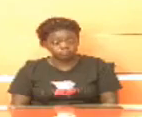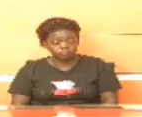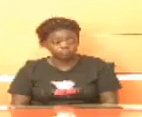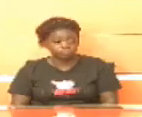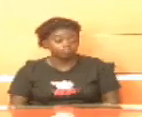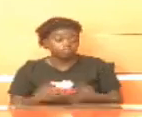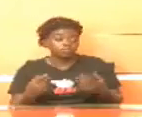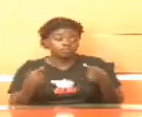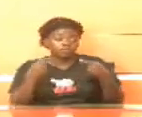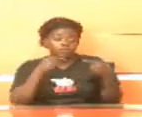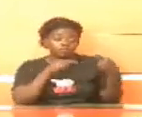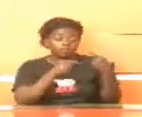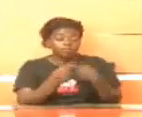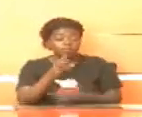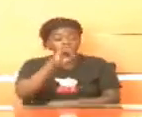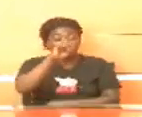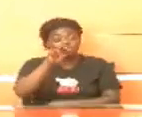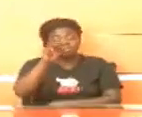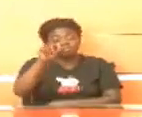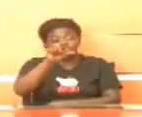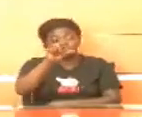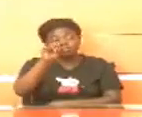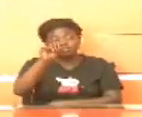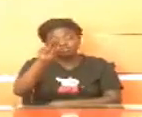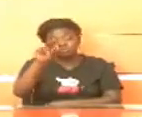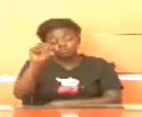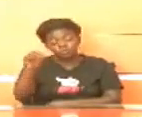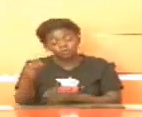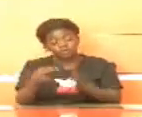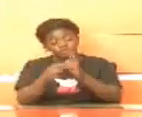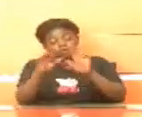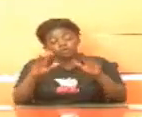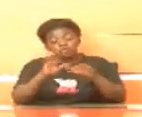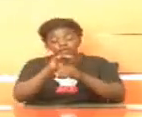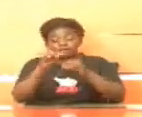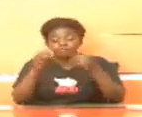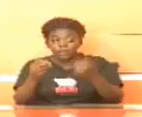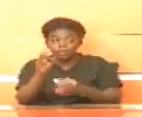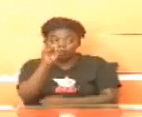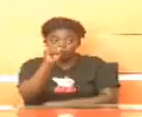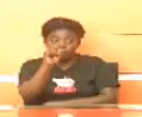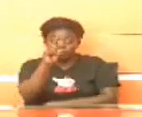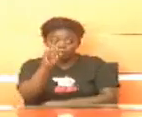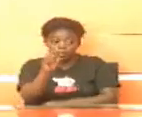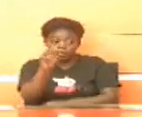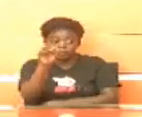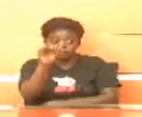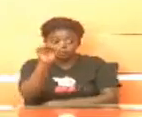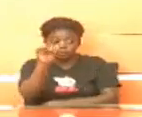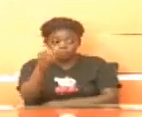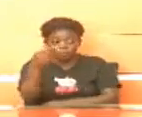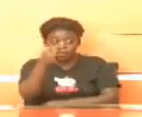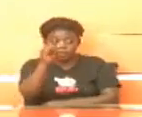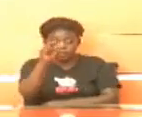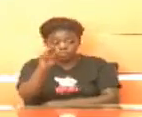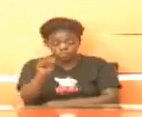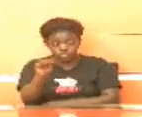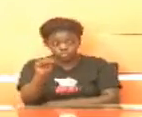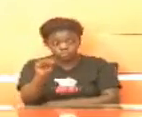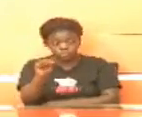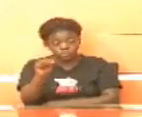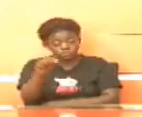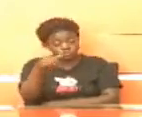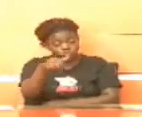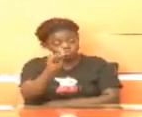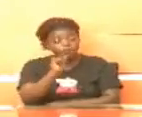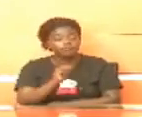muli kitwaliza muna Julius Nyanzi owa Prof Bio Research nakulaga engeri gy'osobola okukoleramu omukka ogw'obulamu ku lulwo